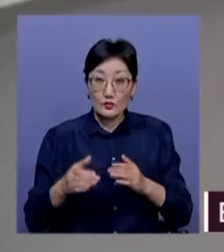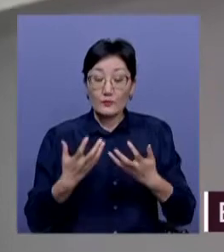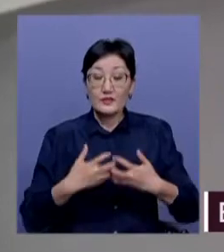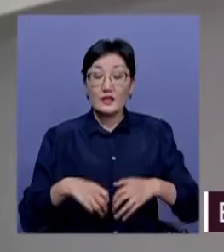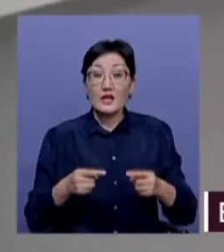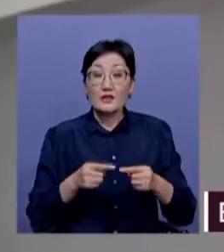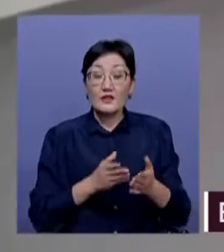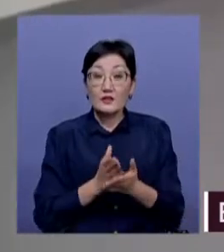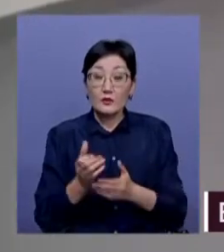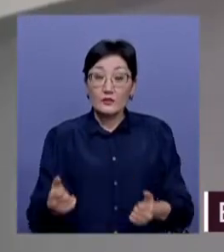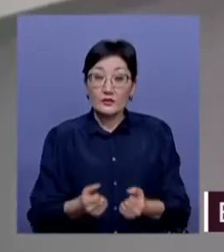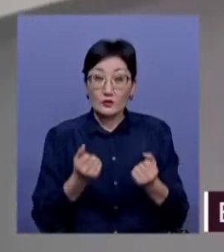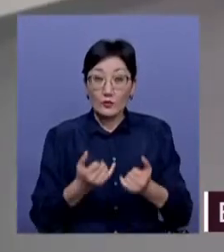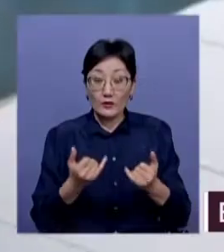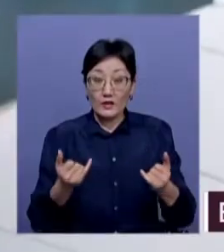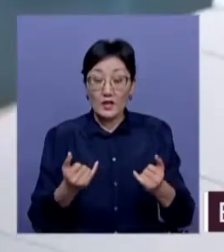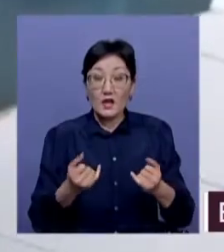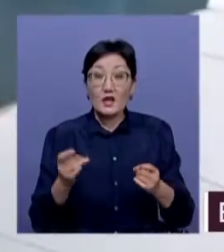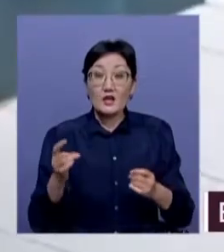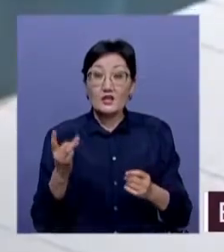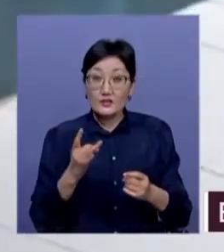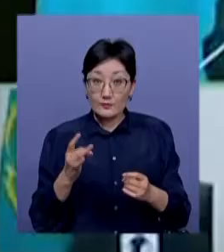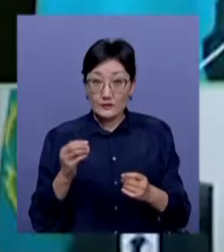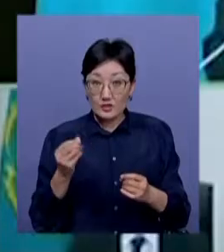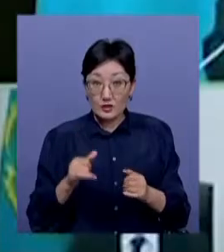нақты секторды қолдауға арналған шығыстар ұлғайтылған.